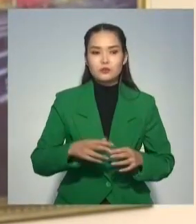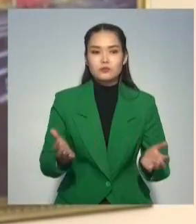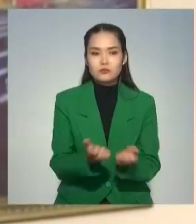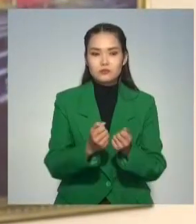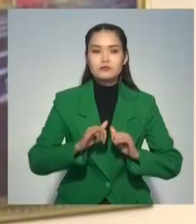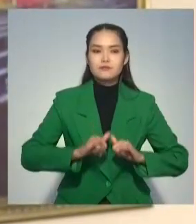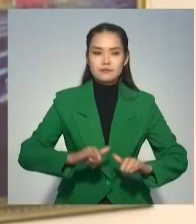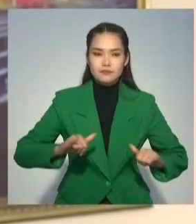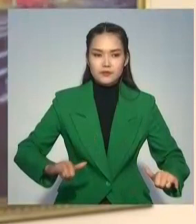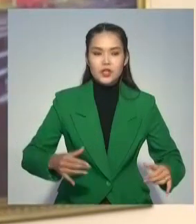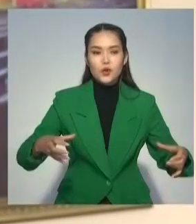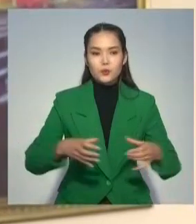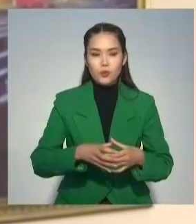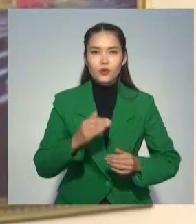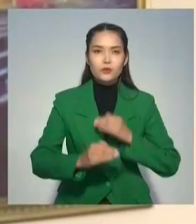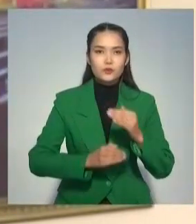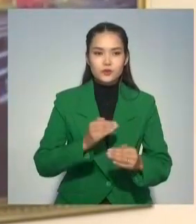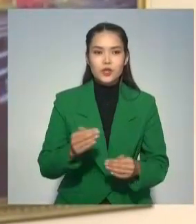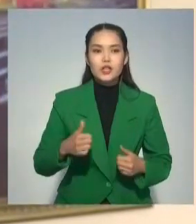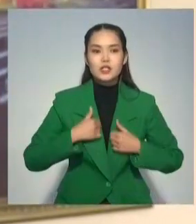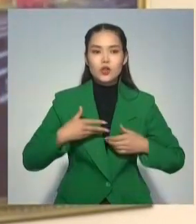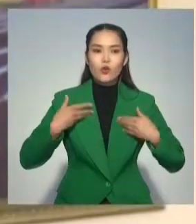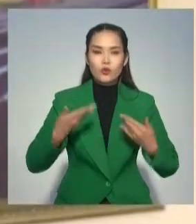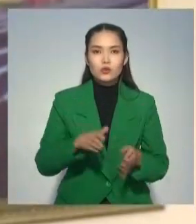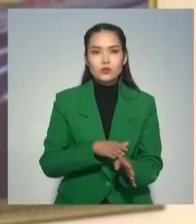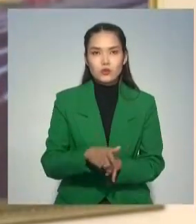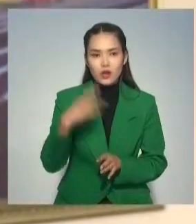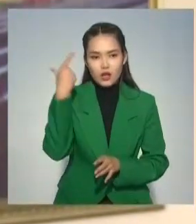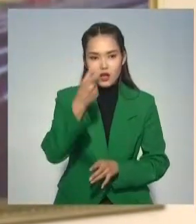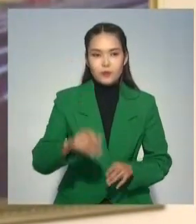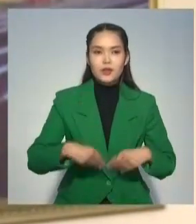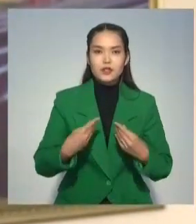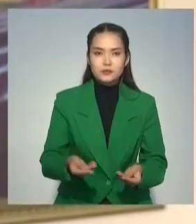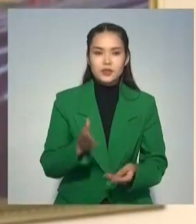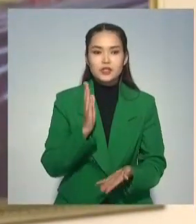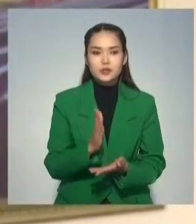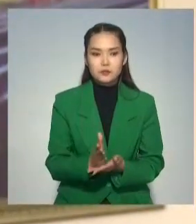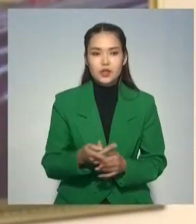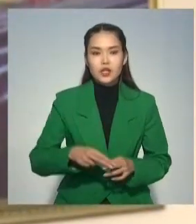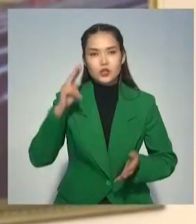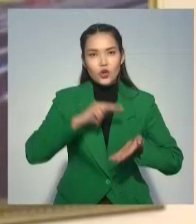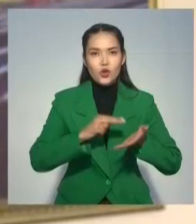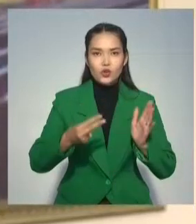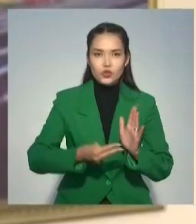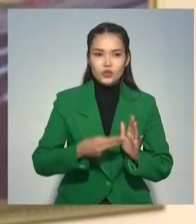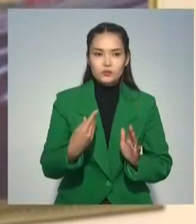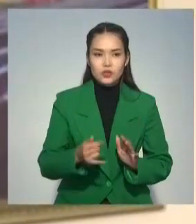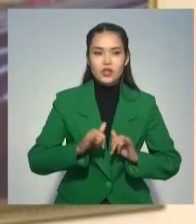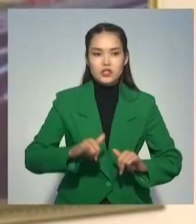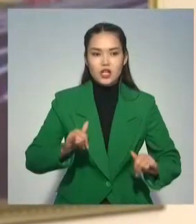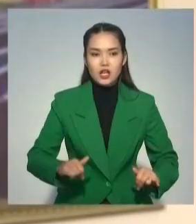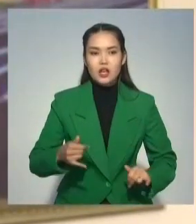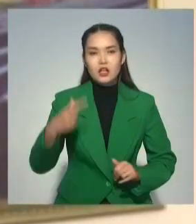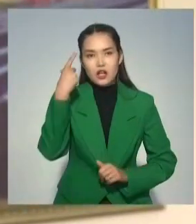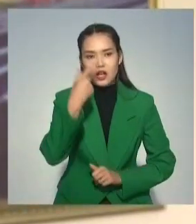бұл партиямыз жүргізетін жұмысымыз туралы ақпарат беру. Екінші тарапынан, біз мұндай кездесулерді халықтан